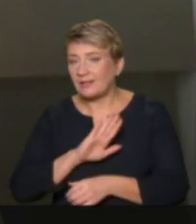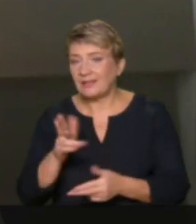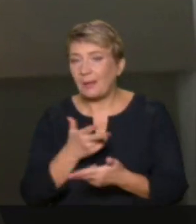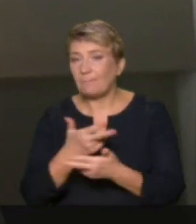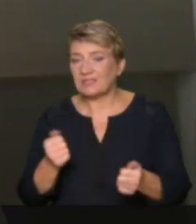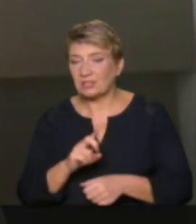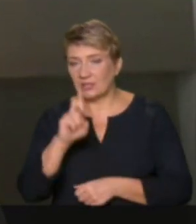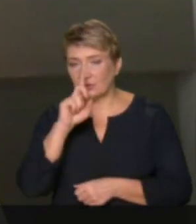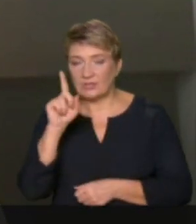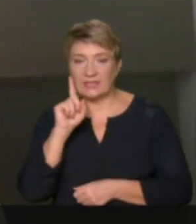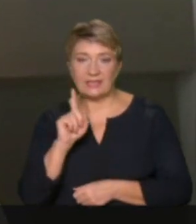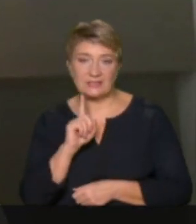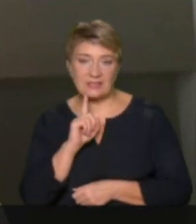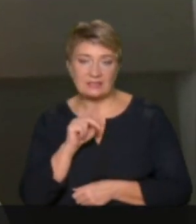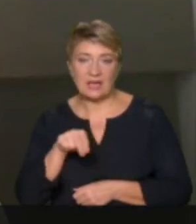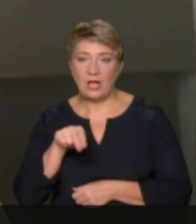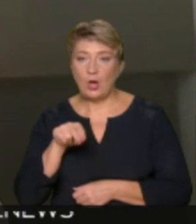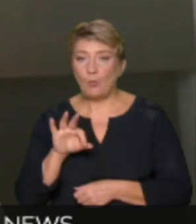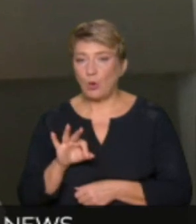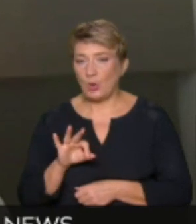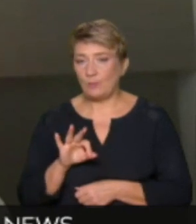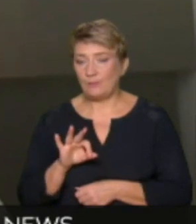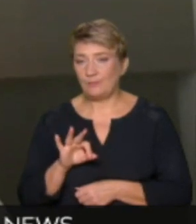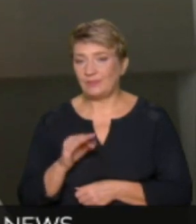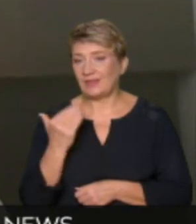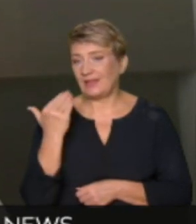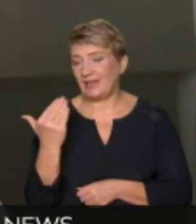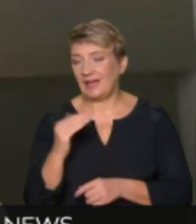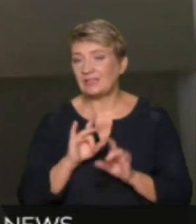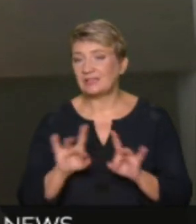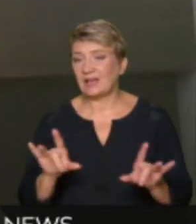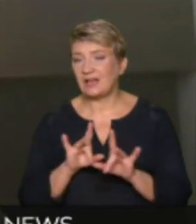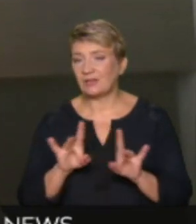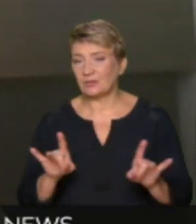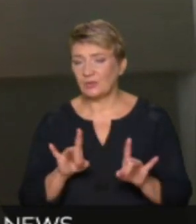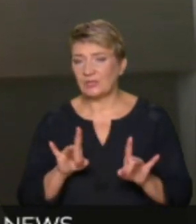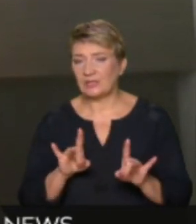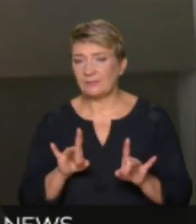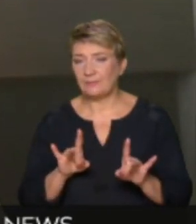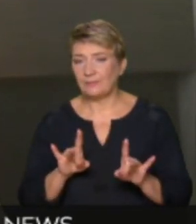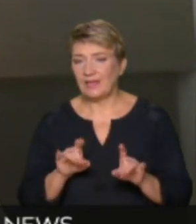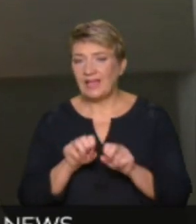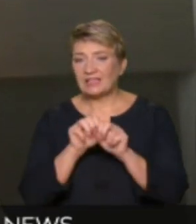государство Израиль. Дело в том, что по их трактовке священных писаний